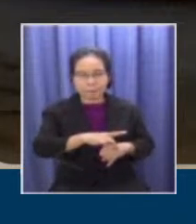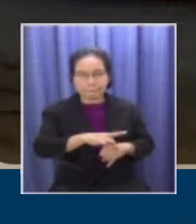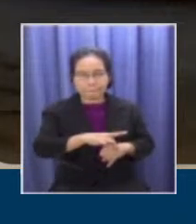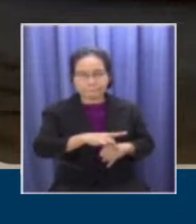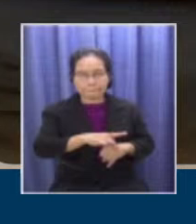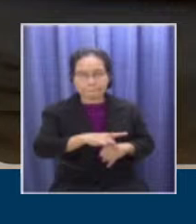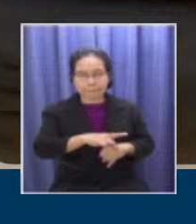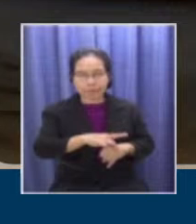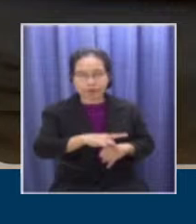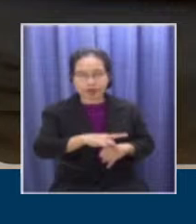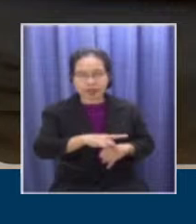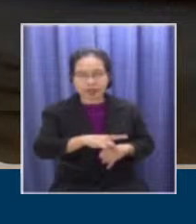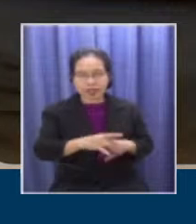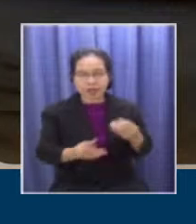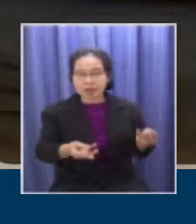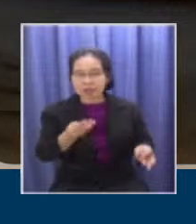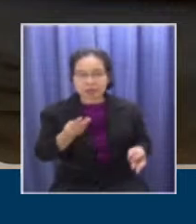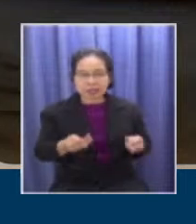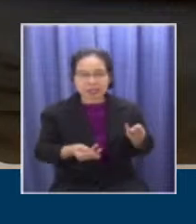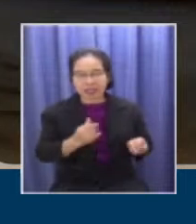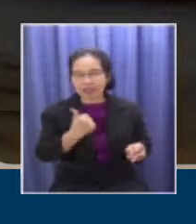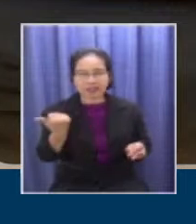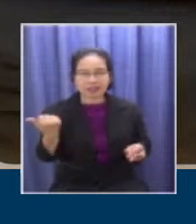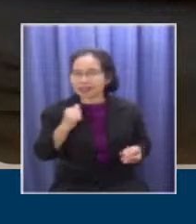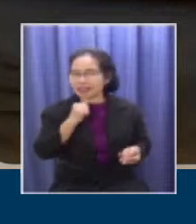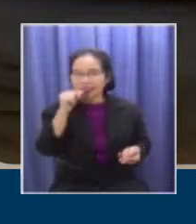nyinaa aso